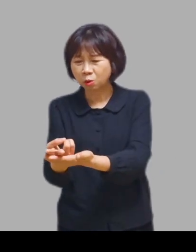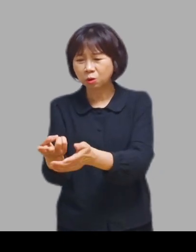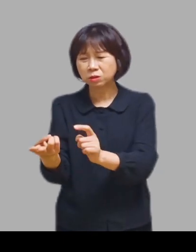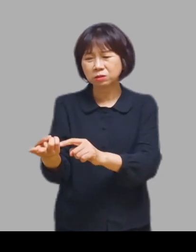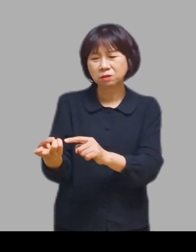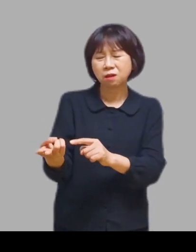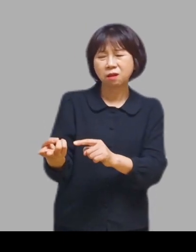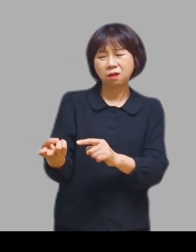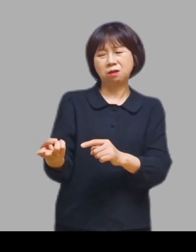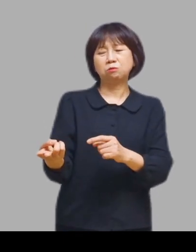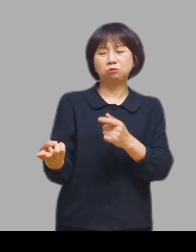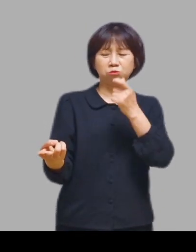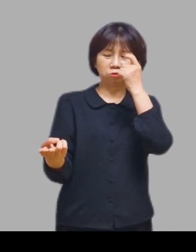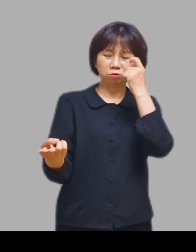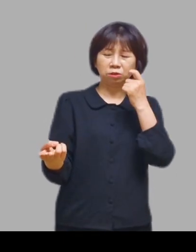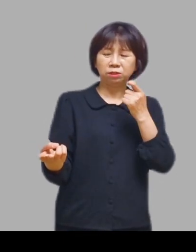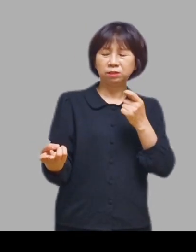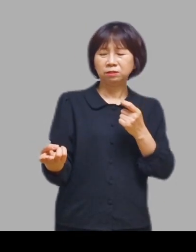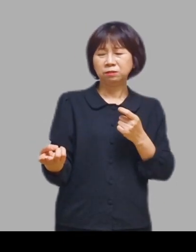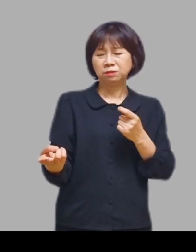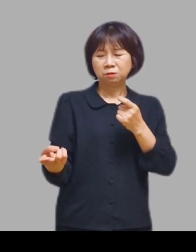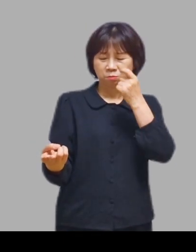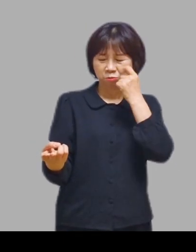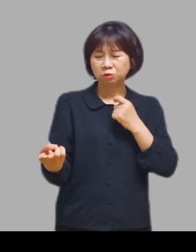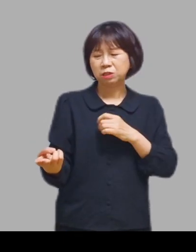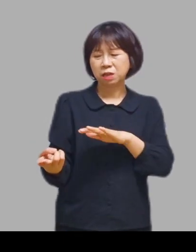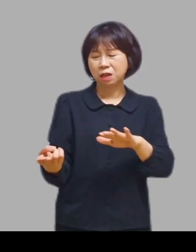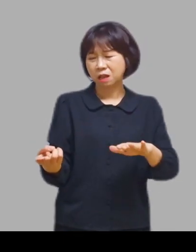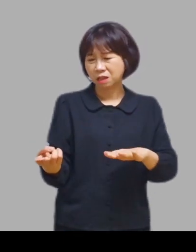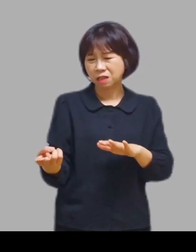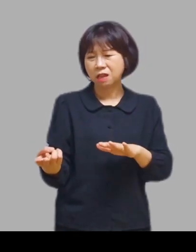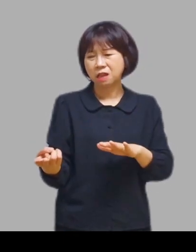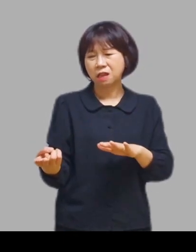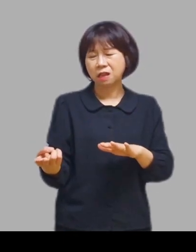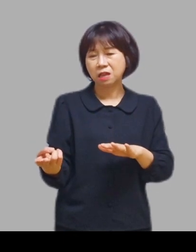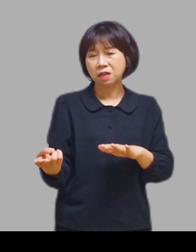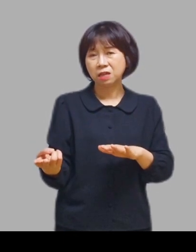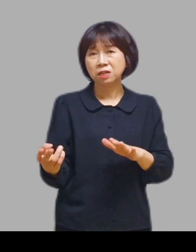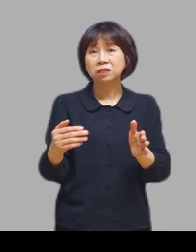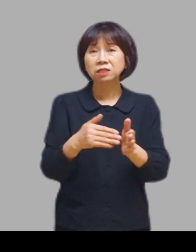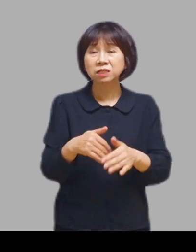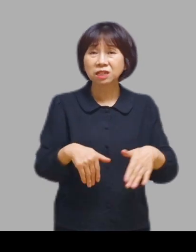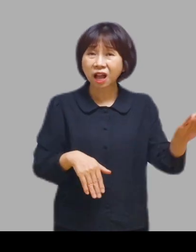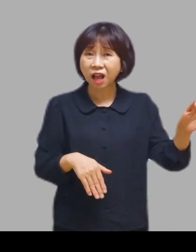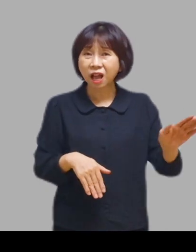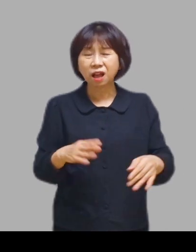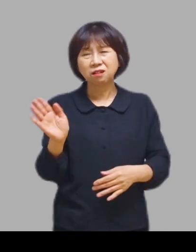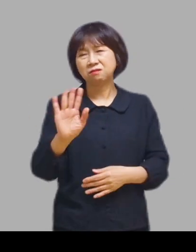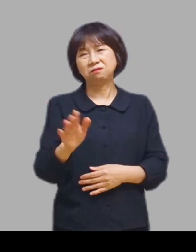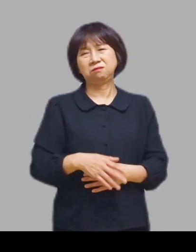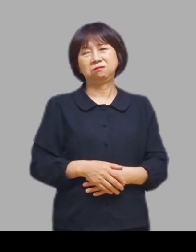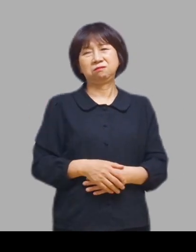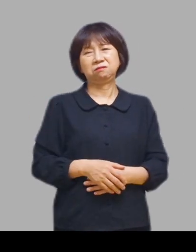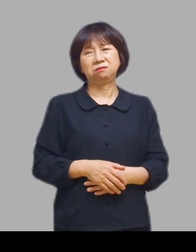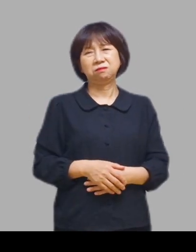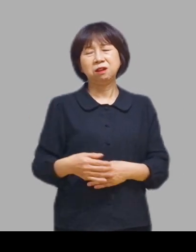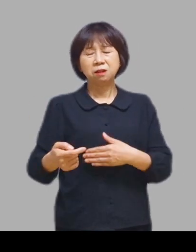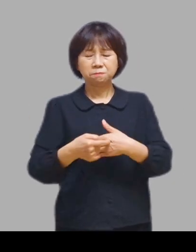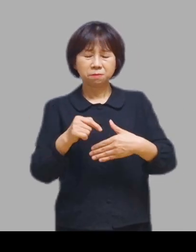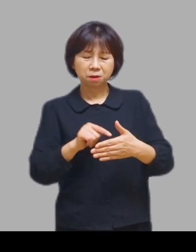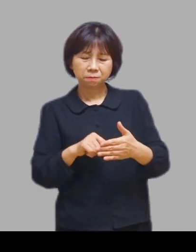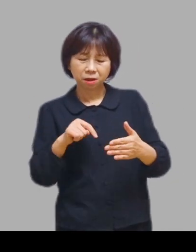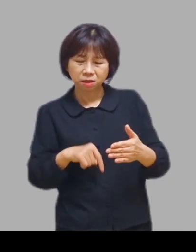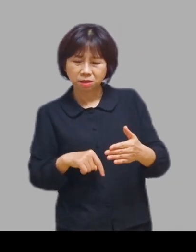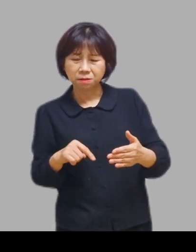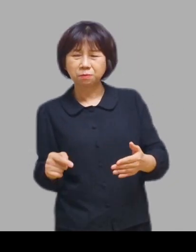조금 동하네. 이 정도가 아닙니다. 여기서 불쌍히 여겼다라고 하는 것은요, 이 안에